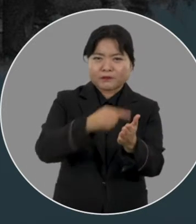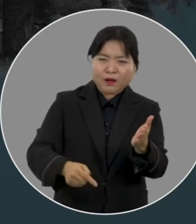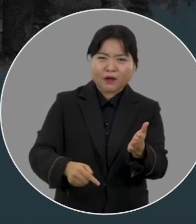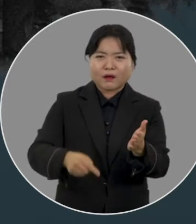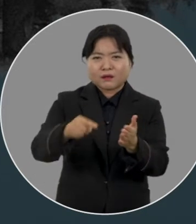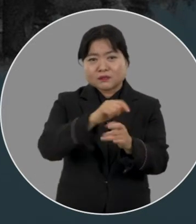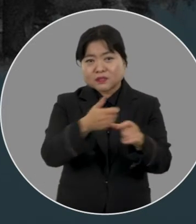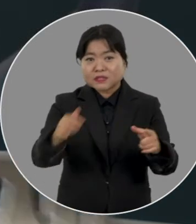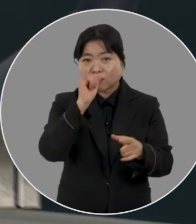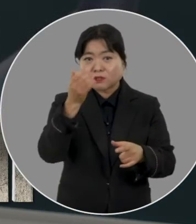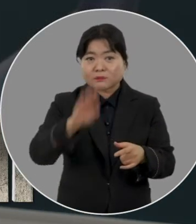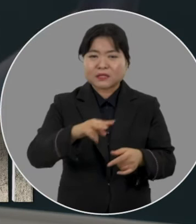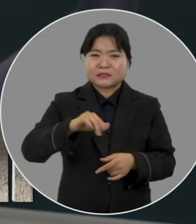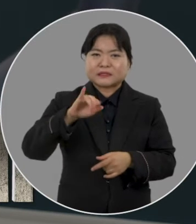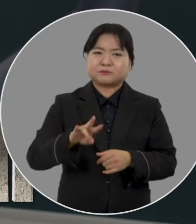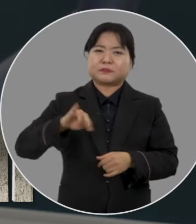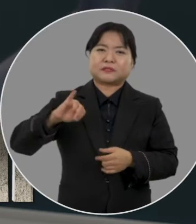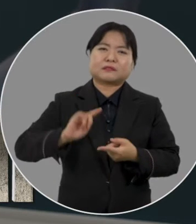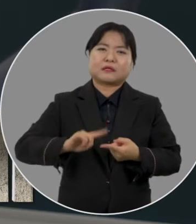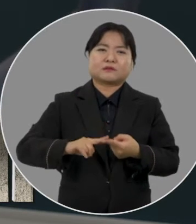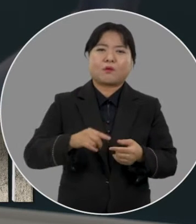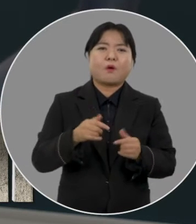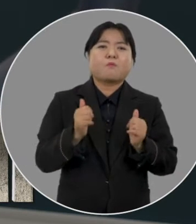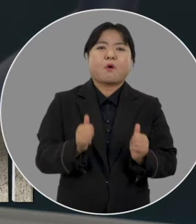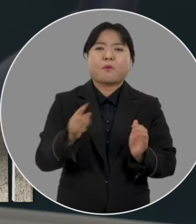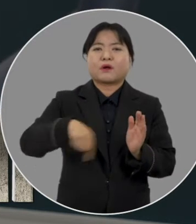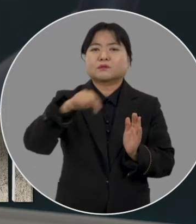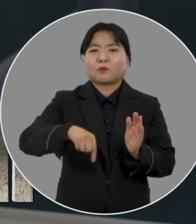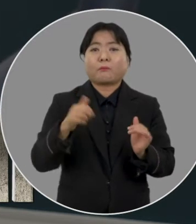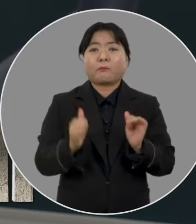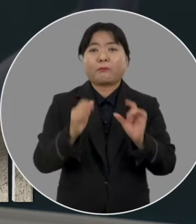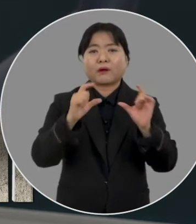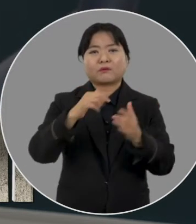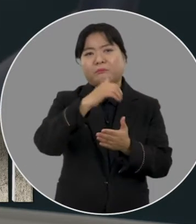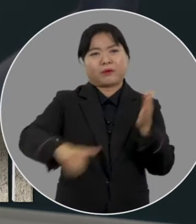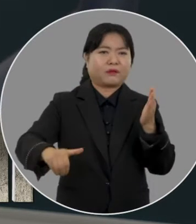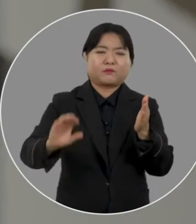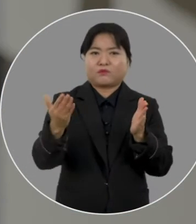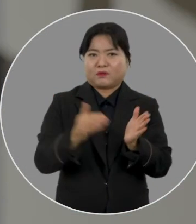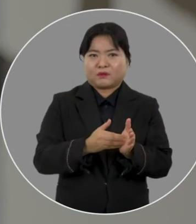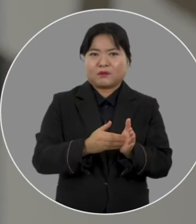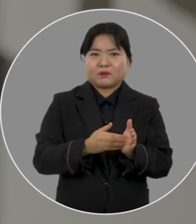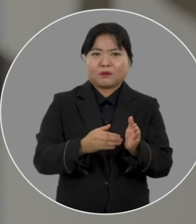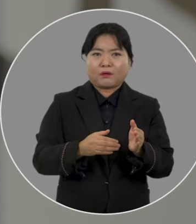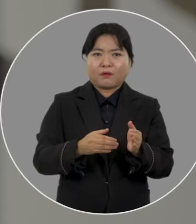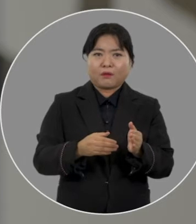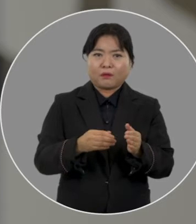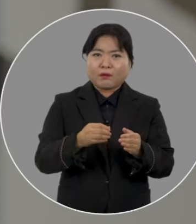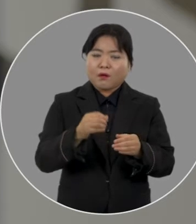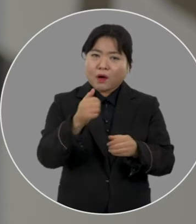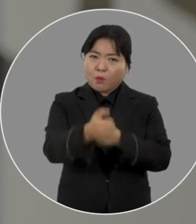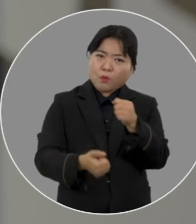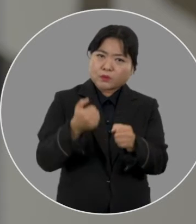이런 게 이어졌지만 집시들은 법원에서도 그런 판결에서 배제가 돼 있었죠. 이 반세기